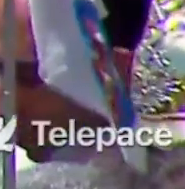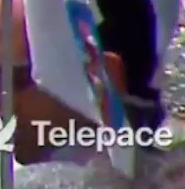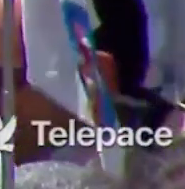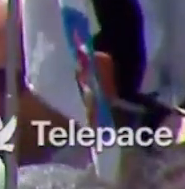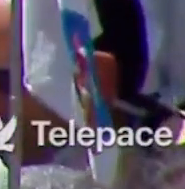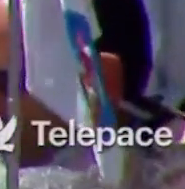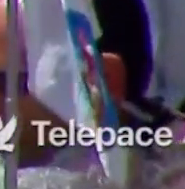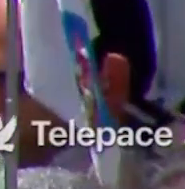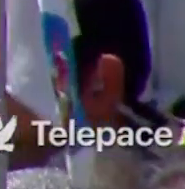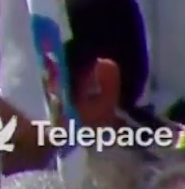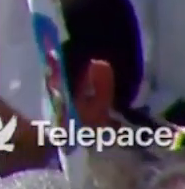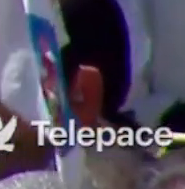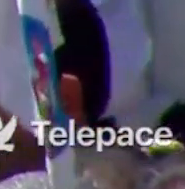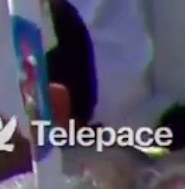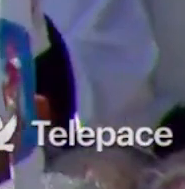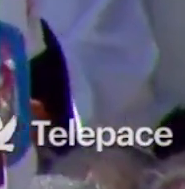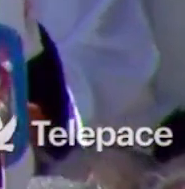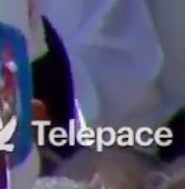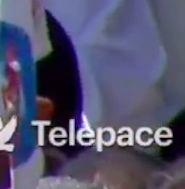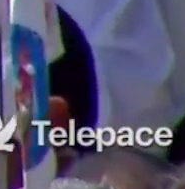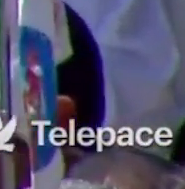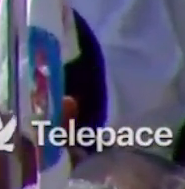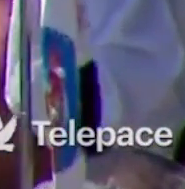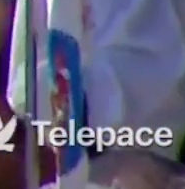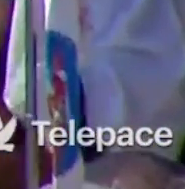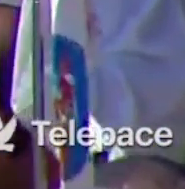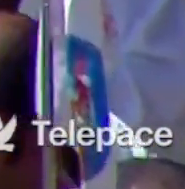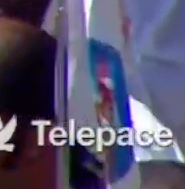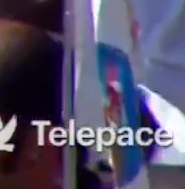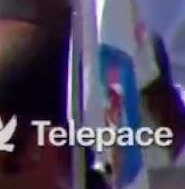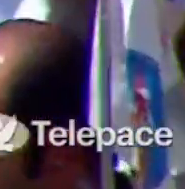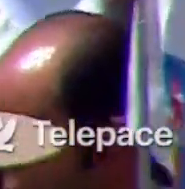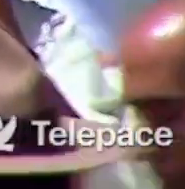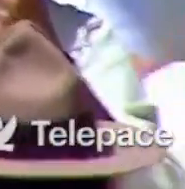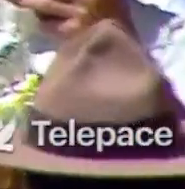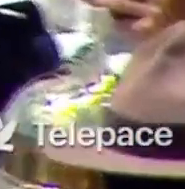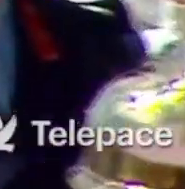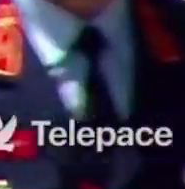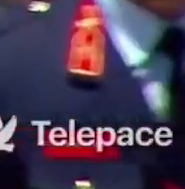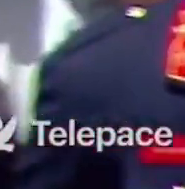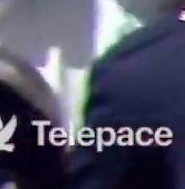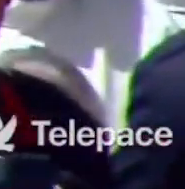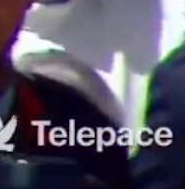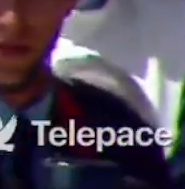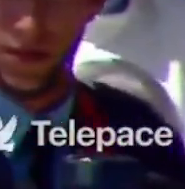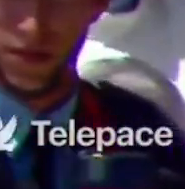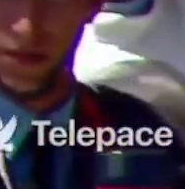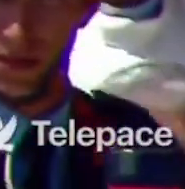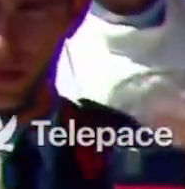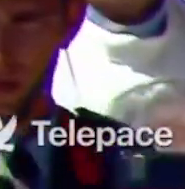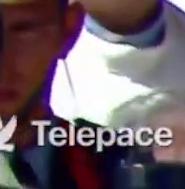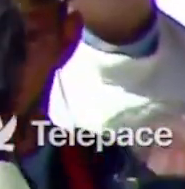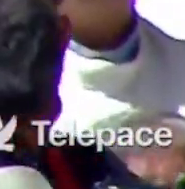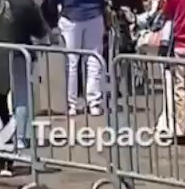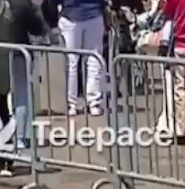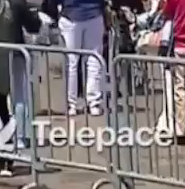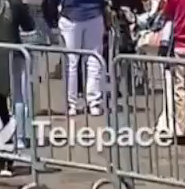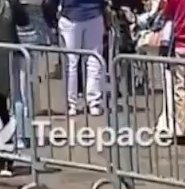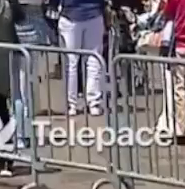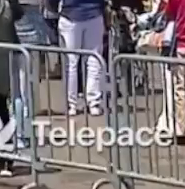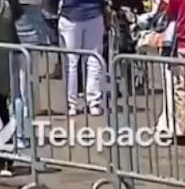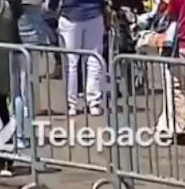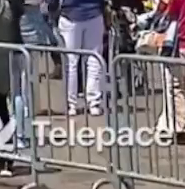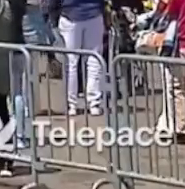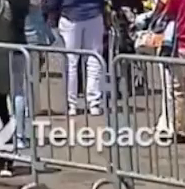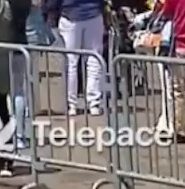1917 i pastorelli avevano visto il Vescovo di